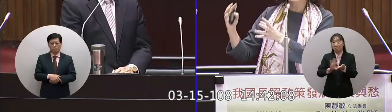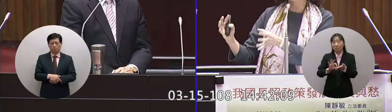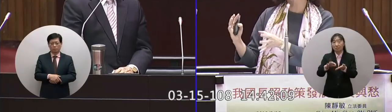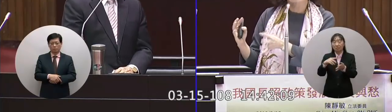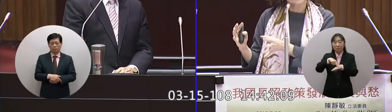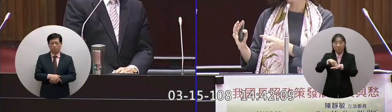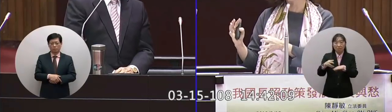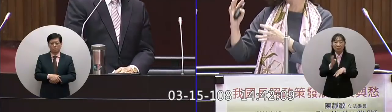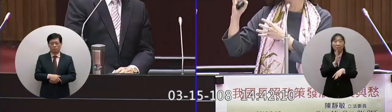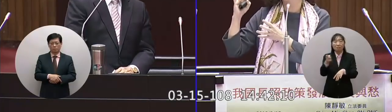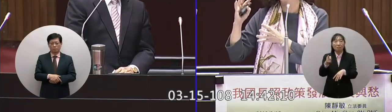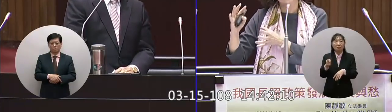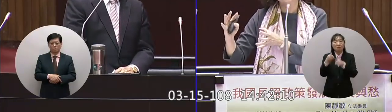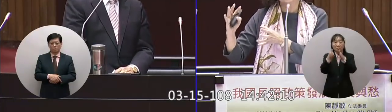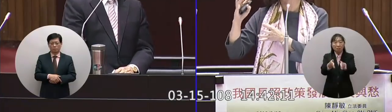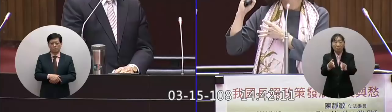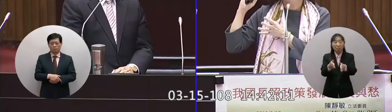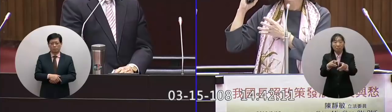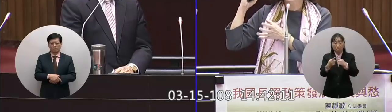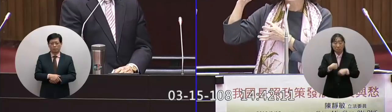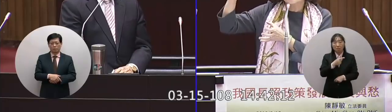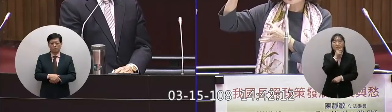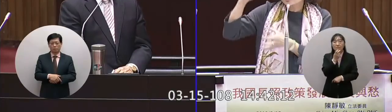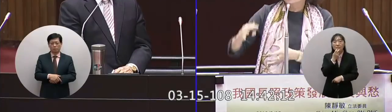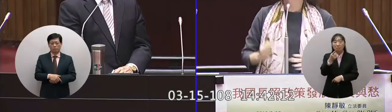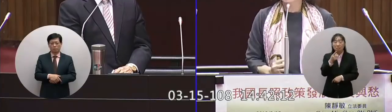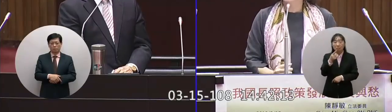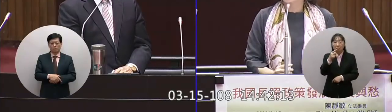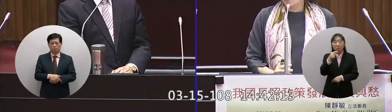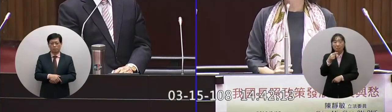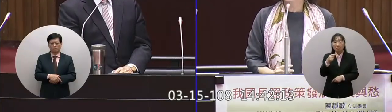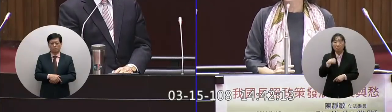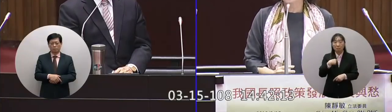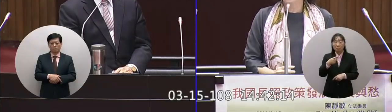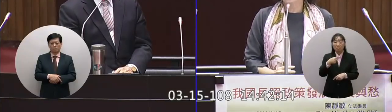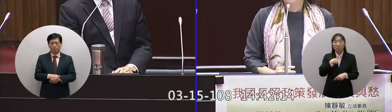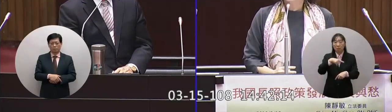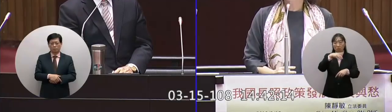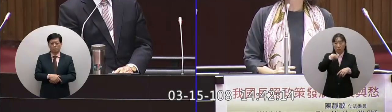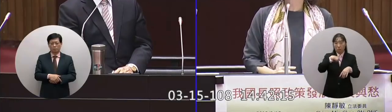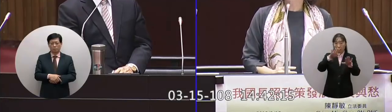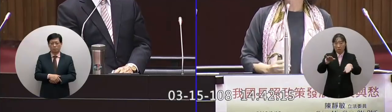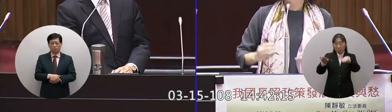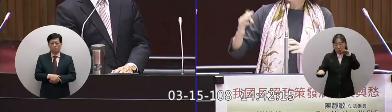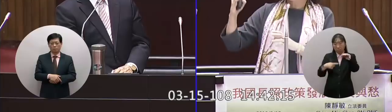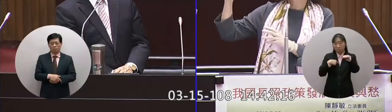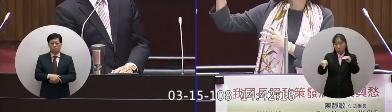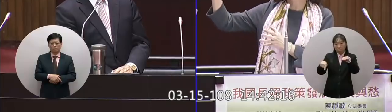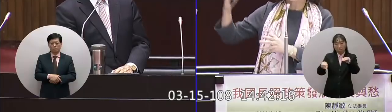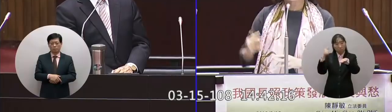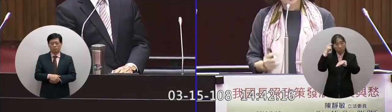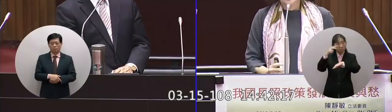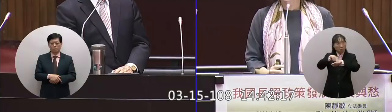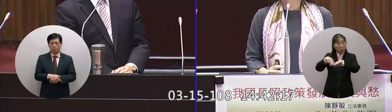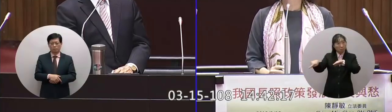是，他们用的方式跟我们中央我们的上命有没有办法传达到下面？现在变成是